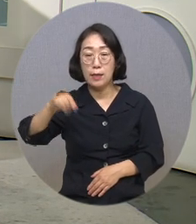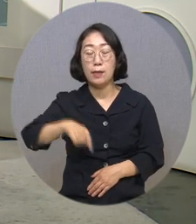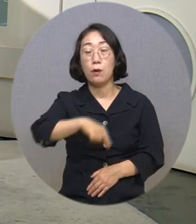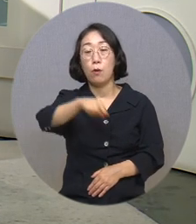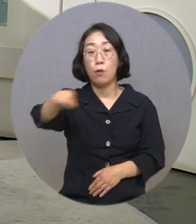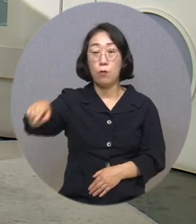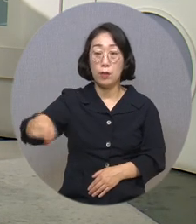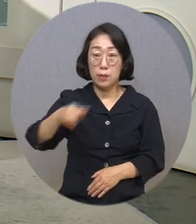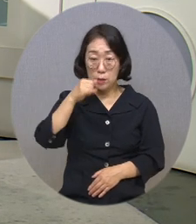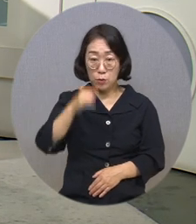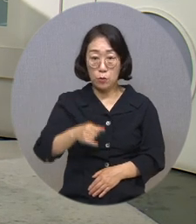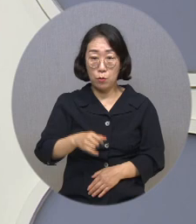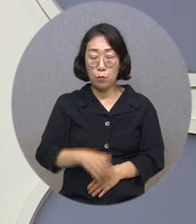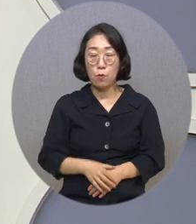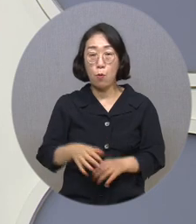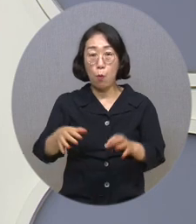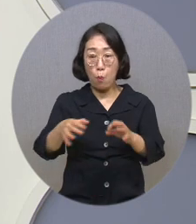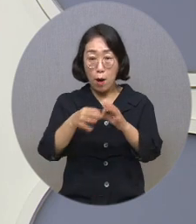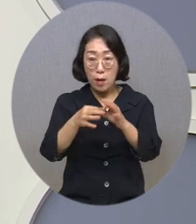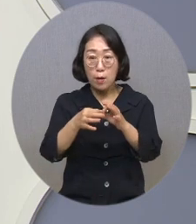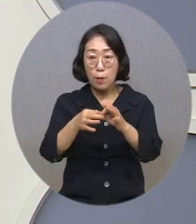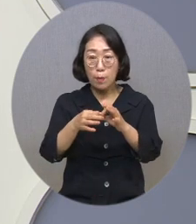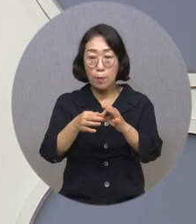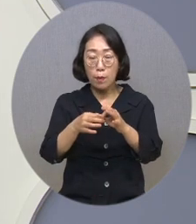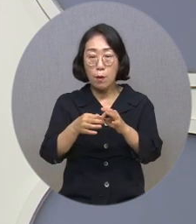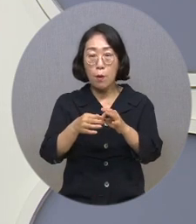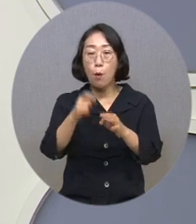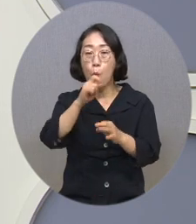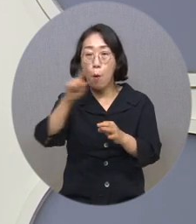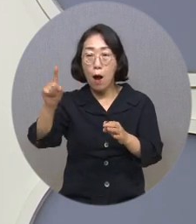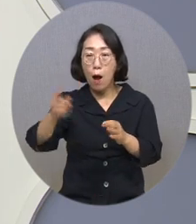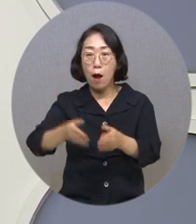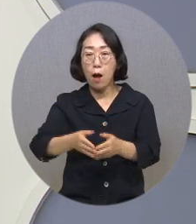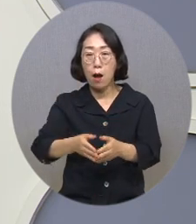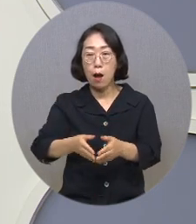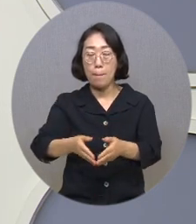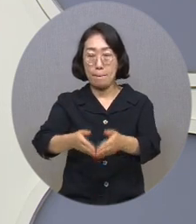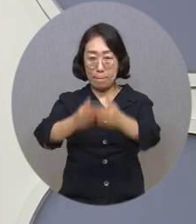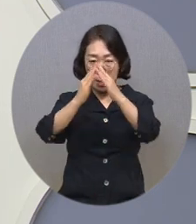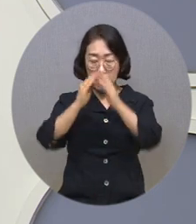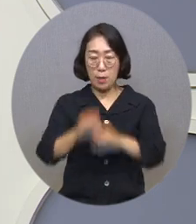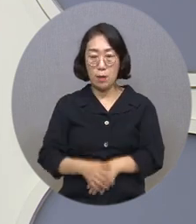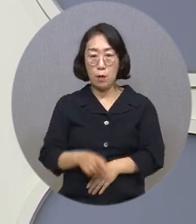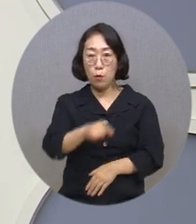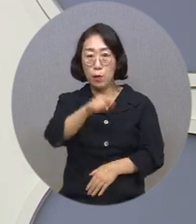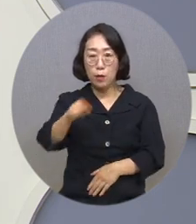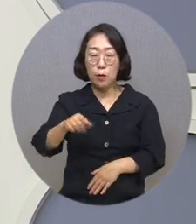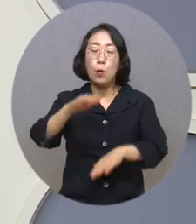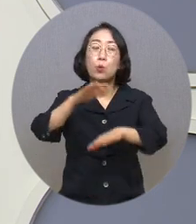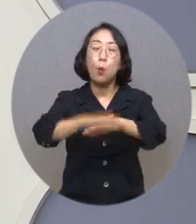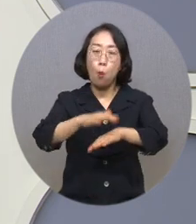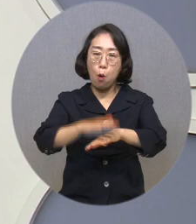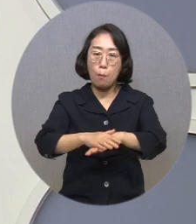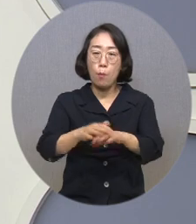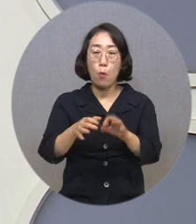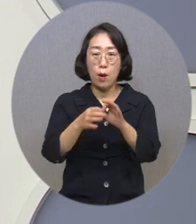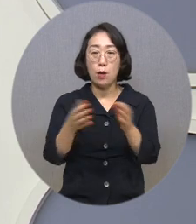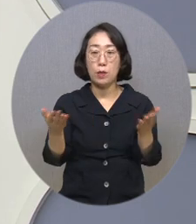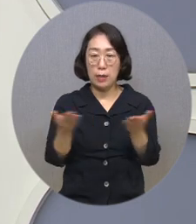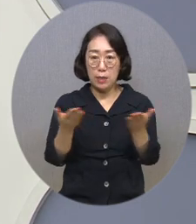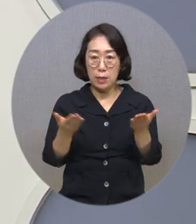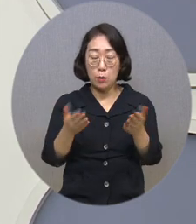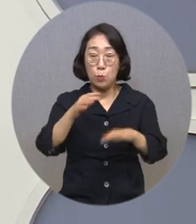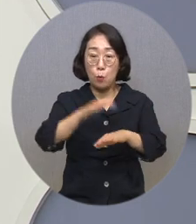이모빌리티 학과를 만든 거거든요. 단지가 있기 때문에. 그리고 거기는 농업입니다 주로. 네. 횡성 한우란. 그래서 농업 학과를 만든